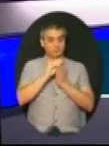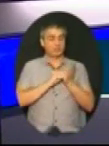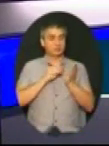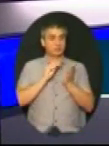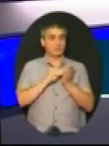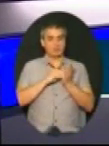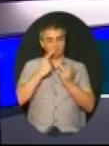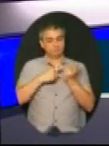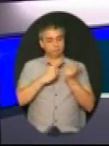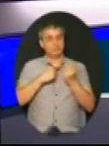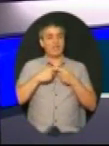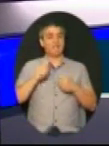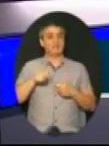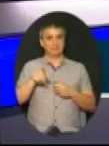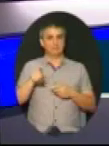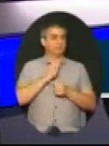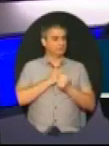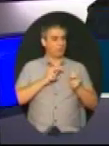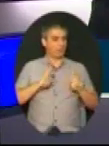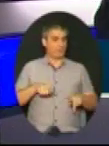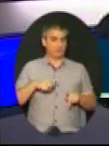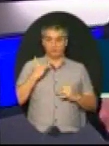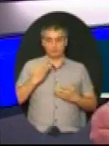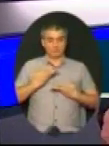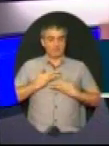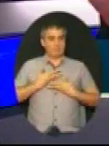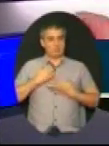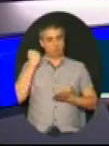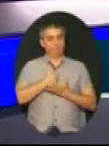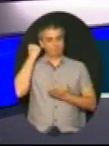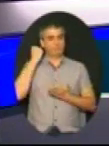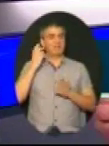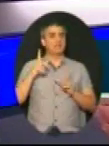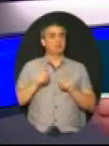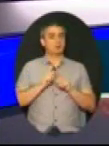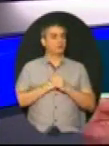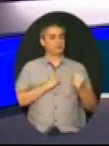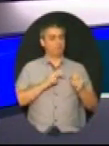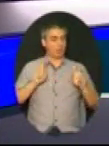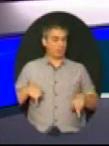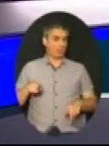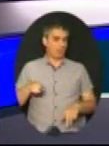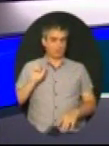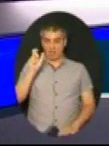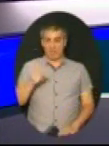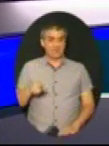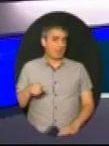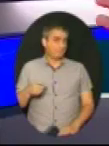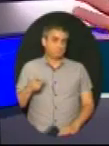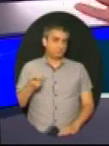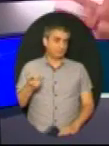שלה כך וכך חברי כנסת שהם שמאל מובהק, ועכשיו קיבלו חותמת כשרות של השמאל המובהק מאדם